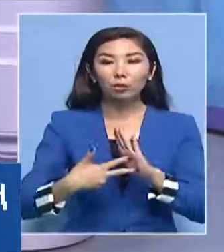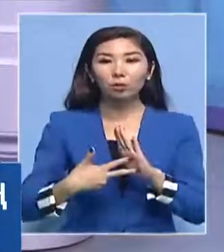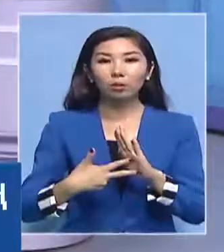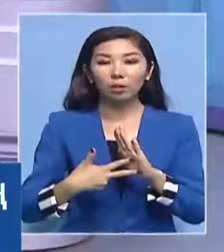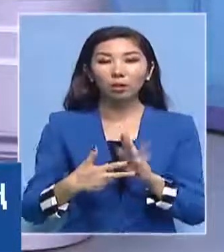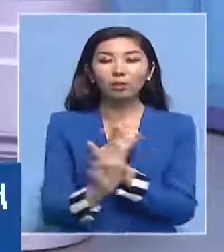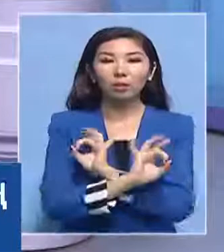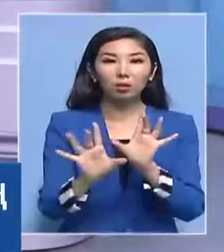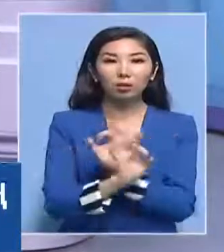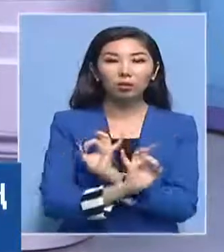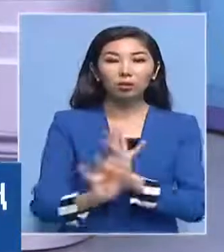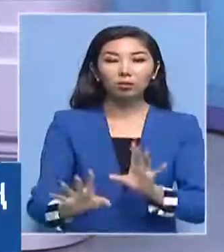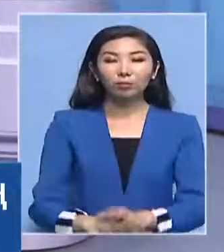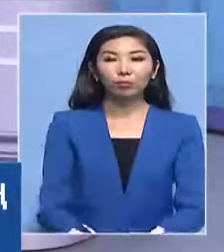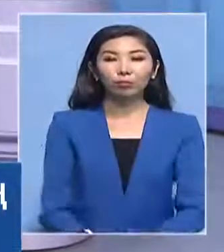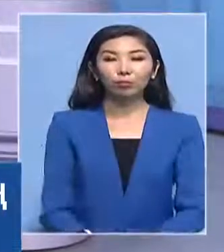мархабат. Енді